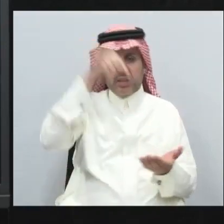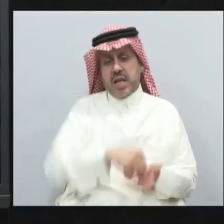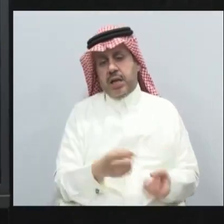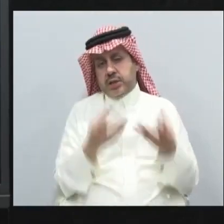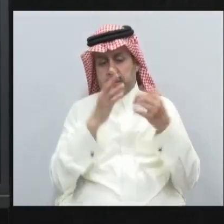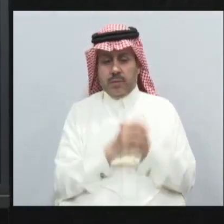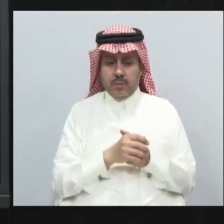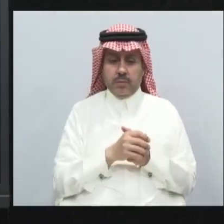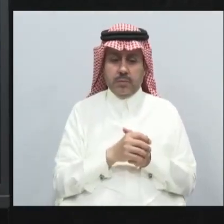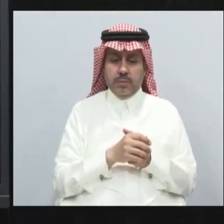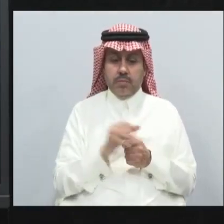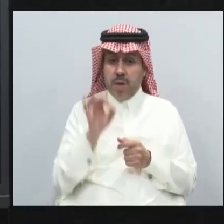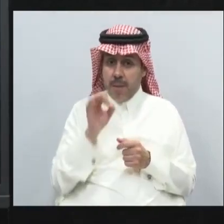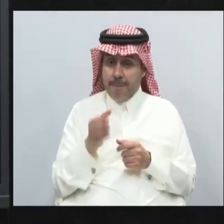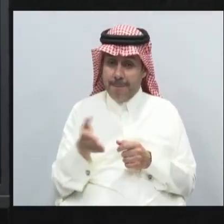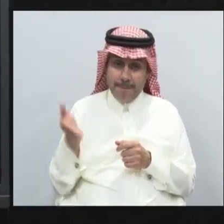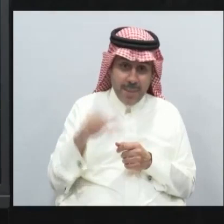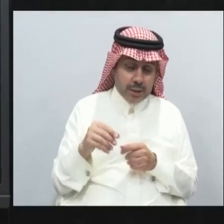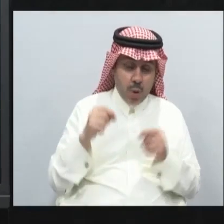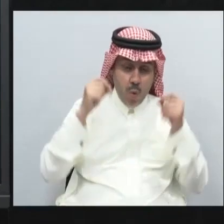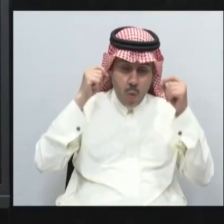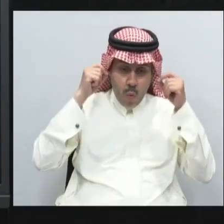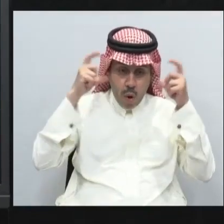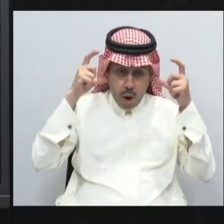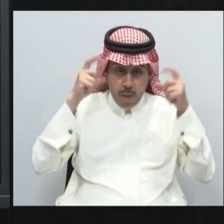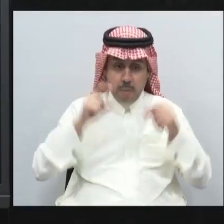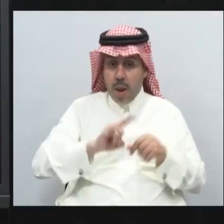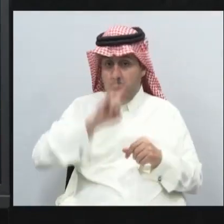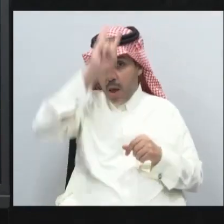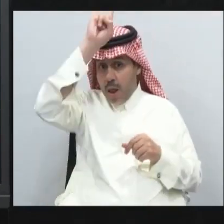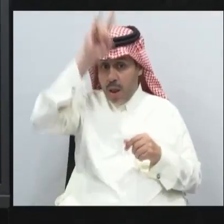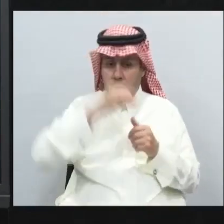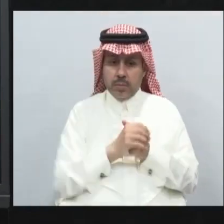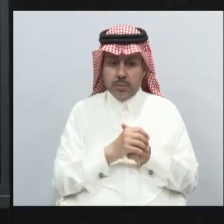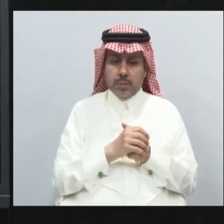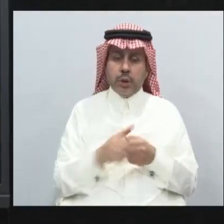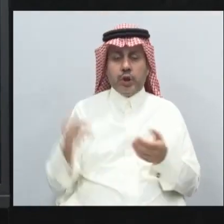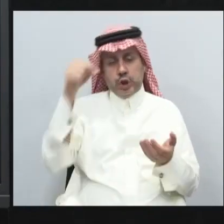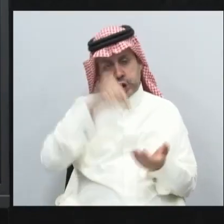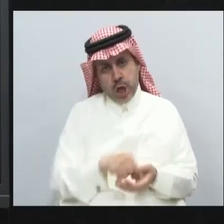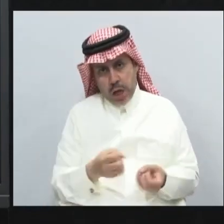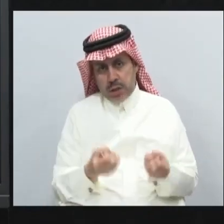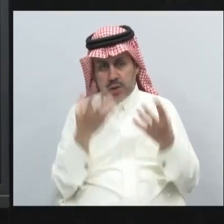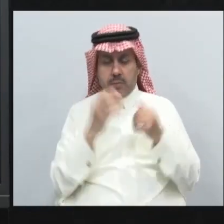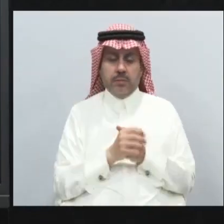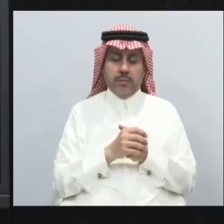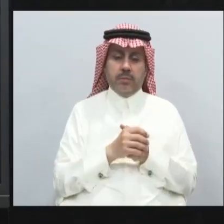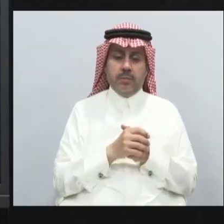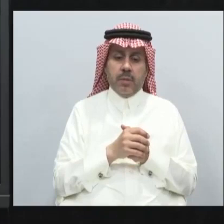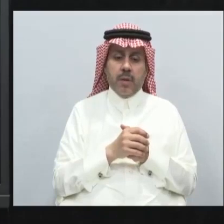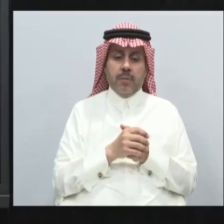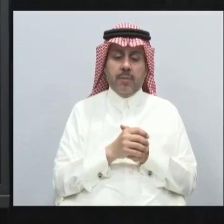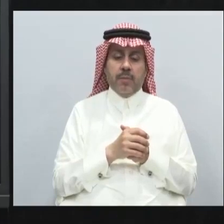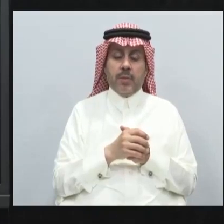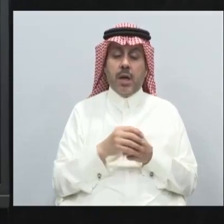الجنه دخل الجنه بسبب انه علم مقتضى هذه الكلمه من خلال ما